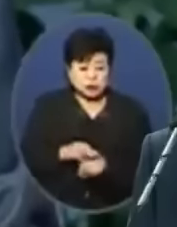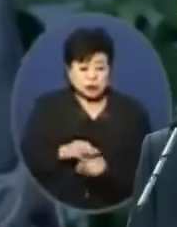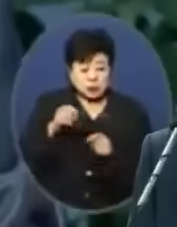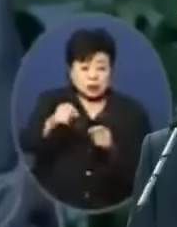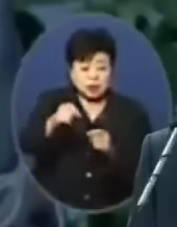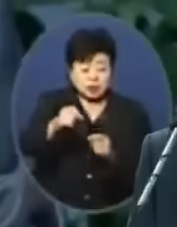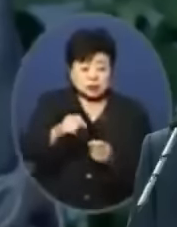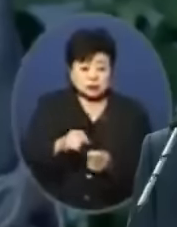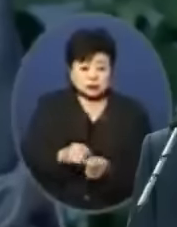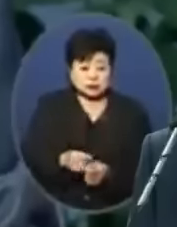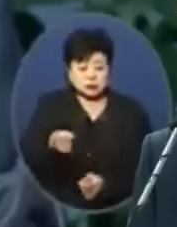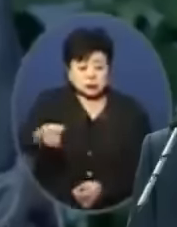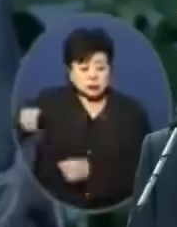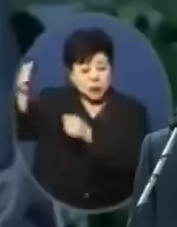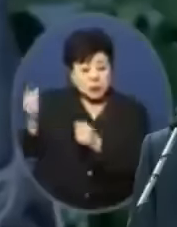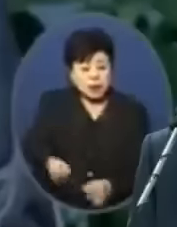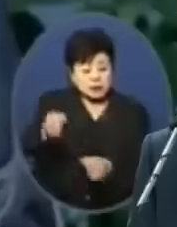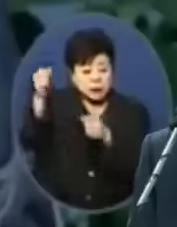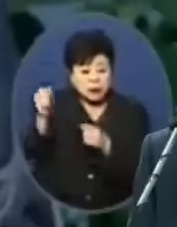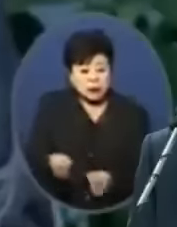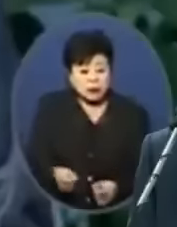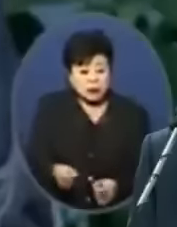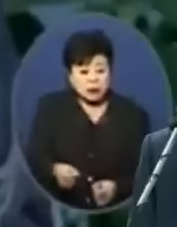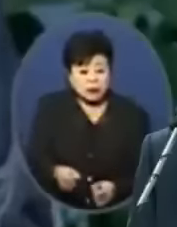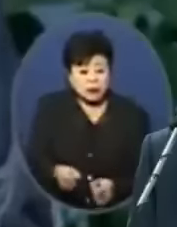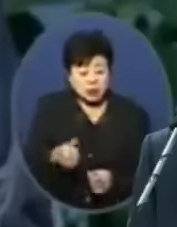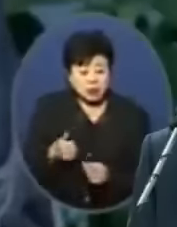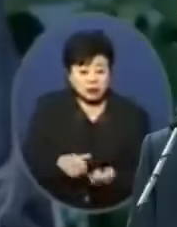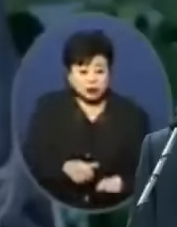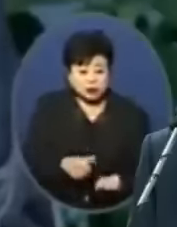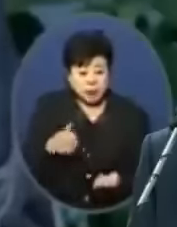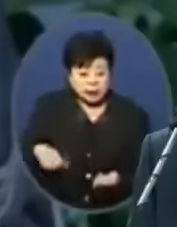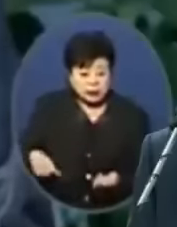다가가서 몽둥이로 얼마나 팼던지 죽은 아들이